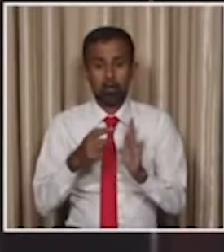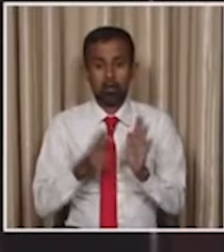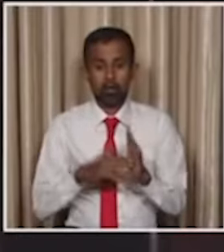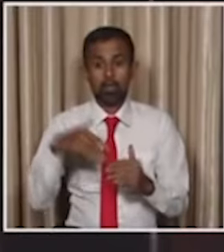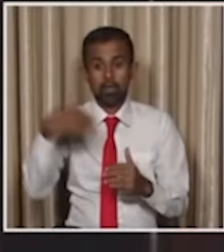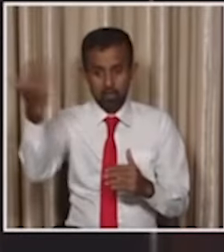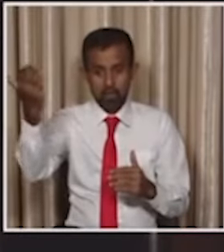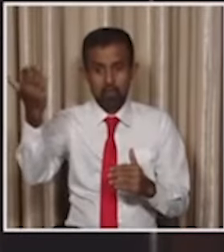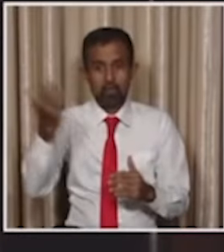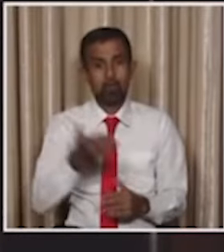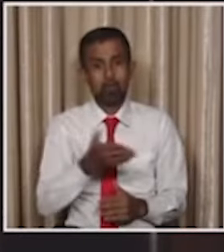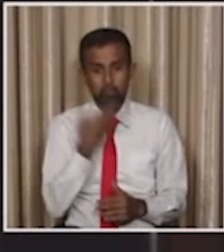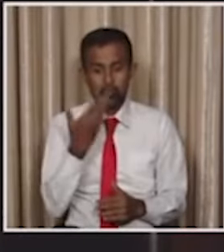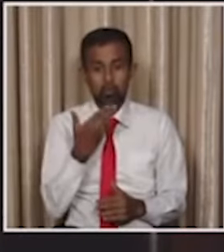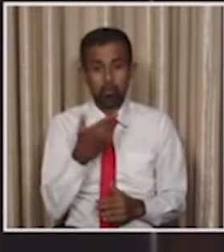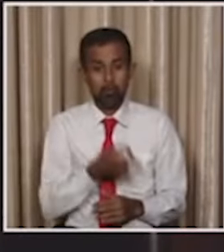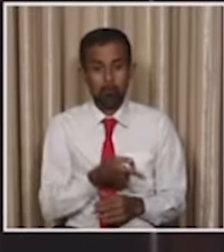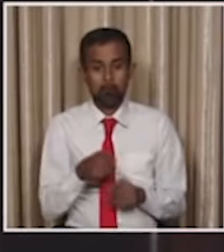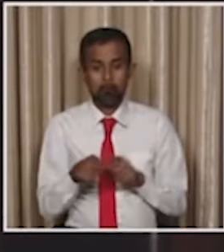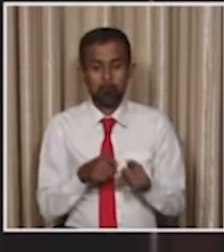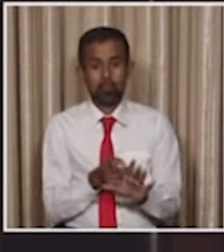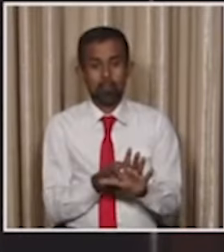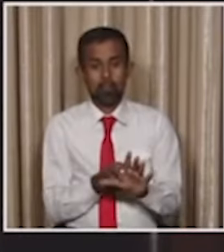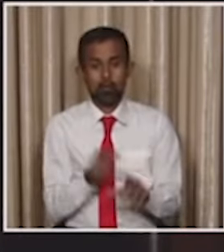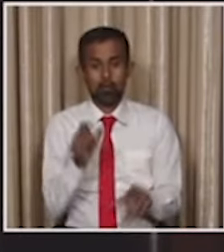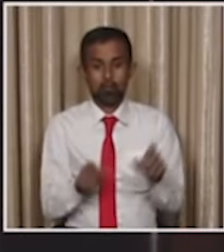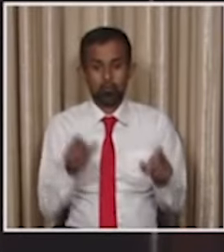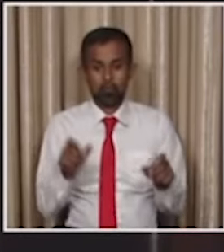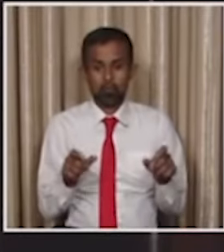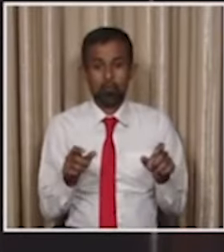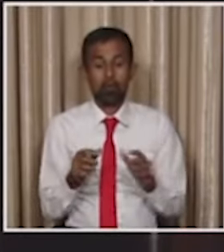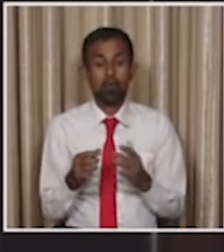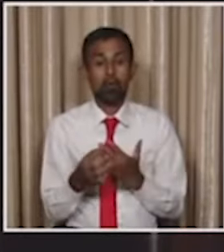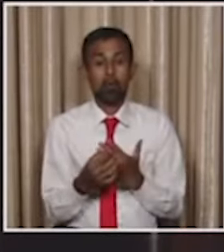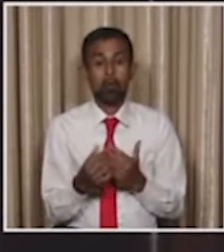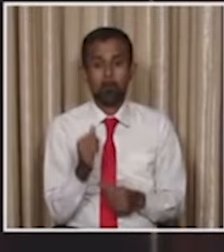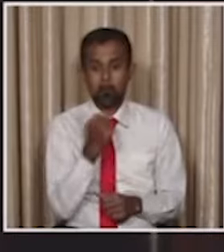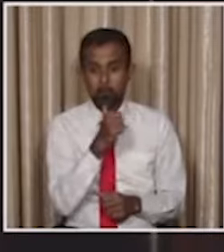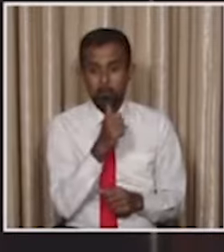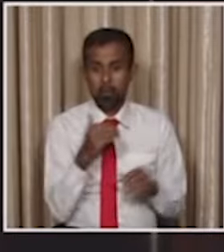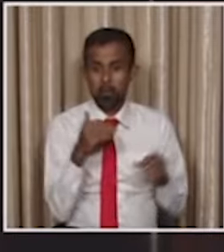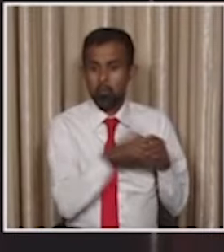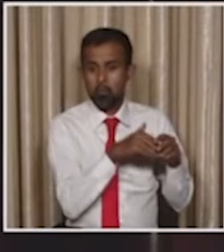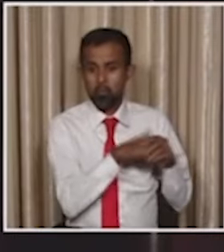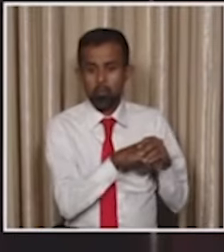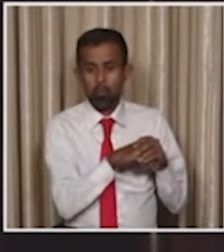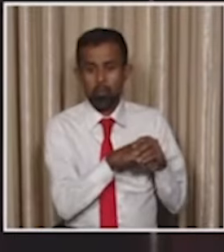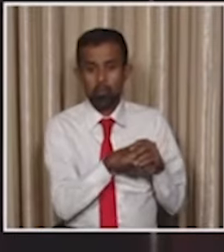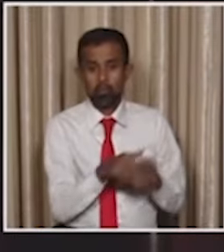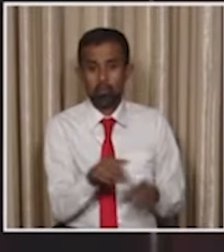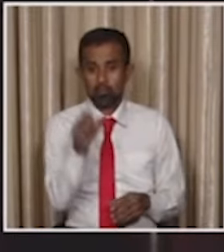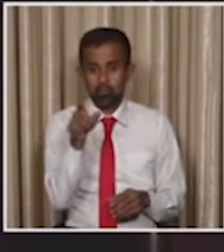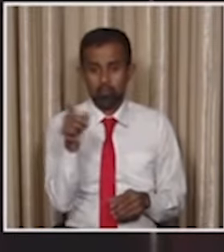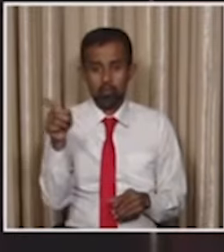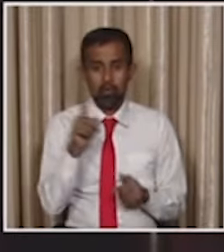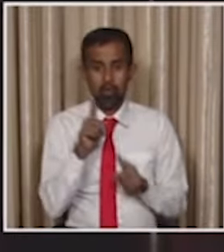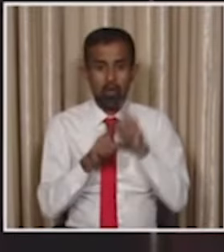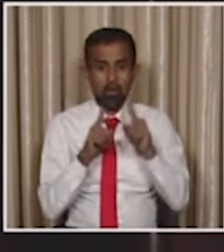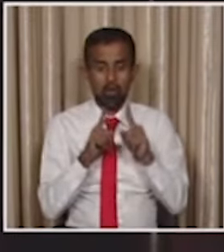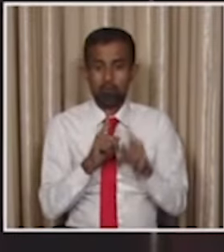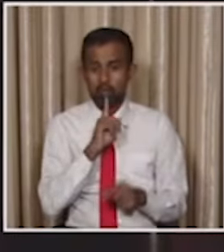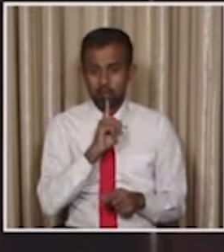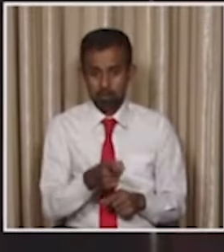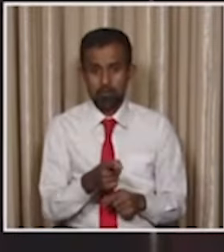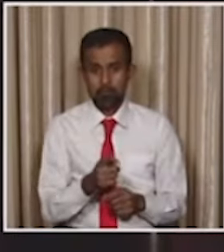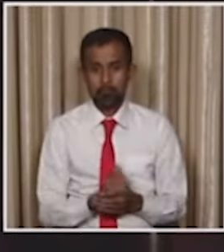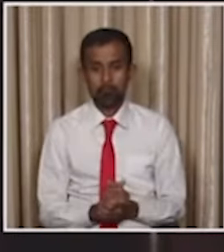ඉඳන් පුළුවන් නම් මේ වගේ තරුණ ජනයා මත්ද්‍රව්‍ය වලට යොමු කරපු තමුන්නාසේ කතා කරන්න මං කියලා කියනවා.